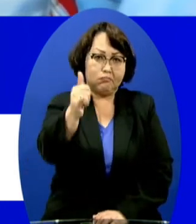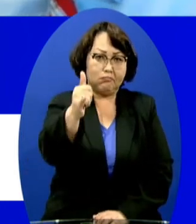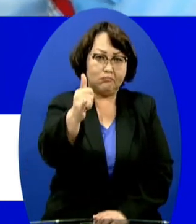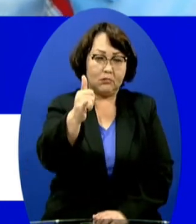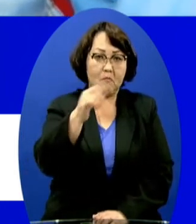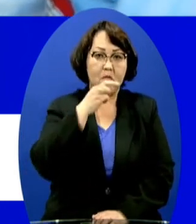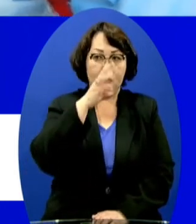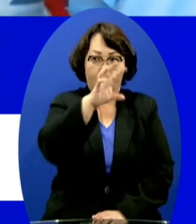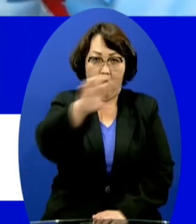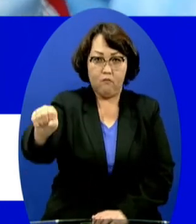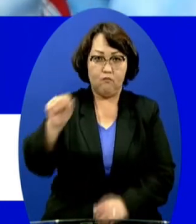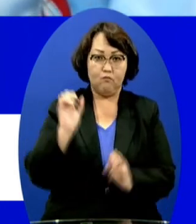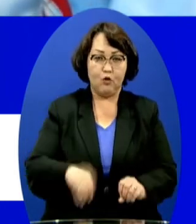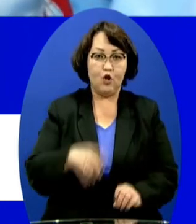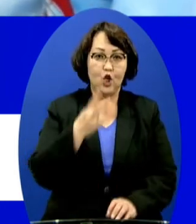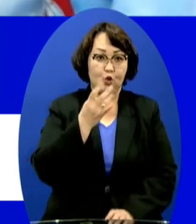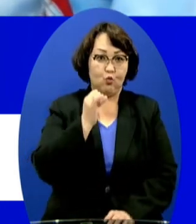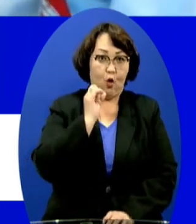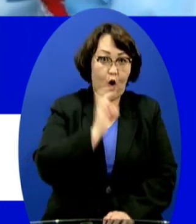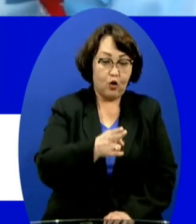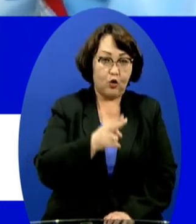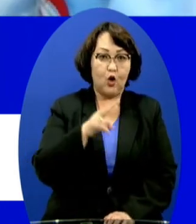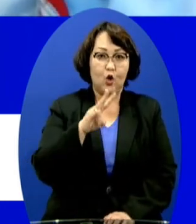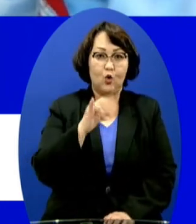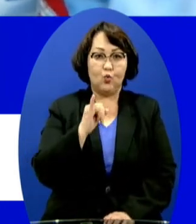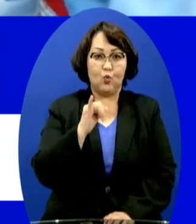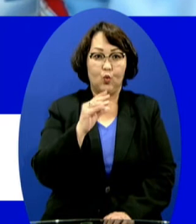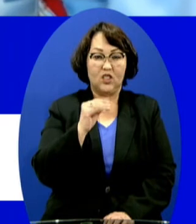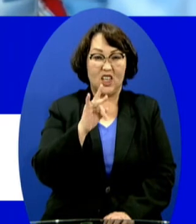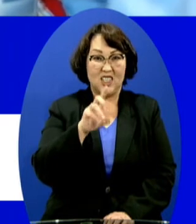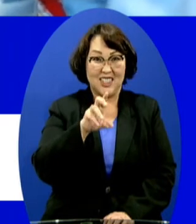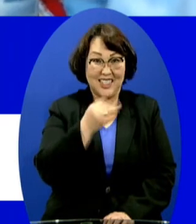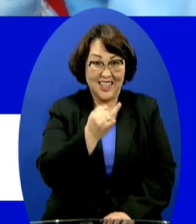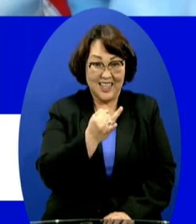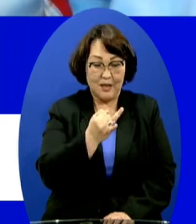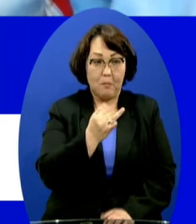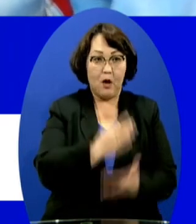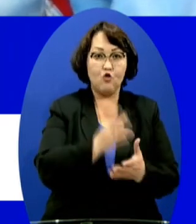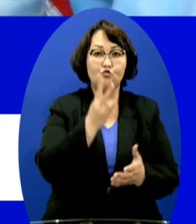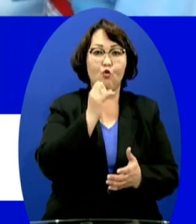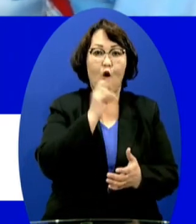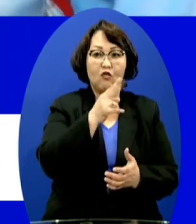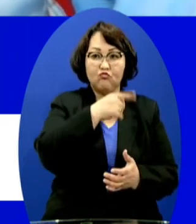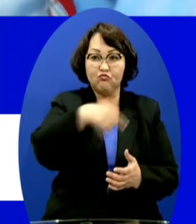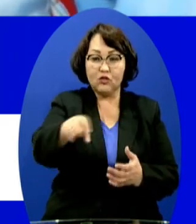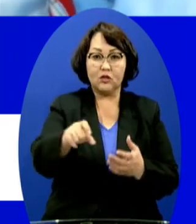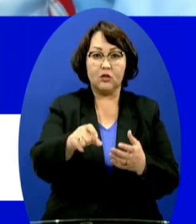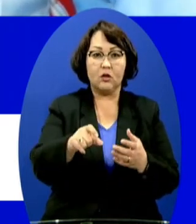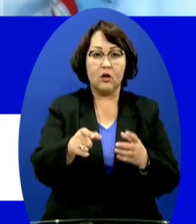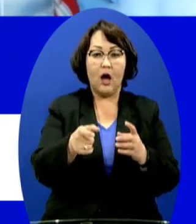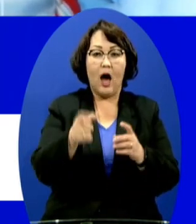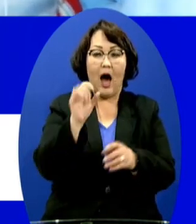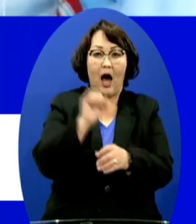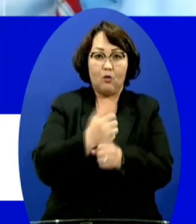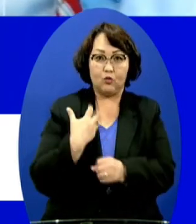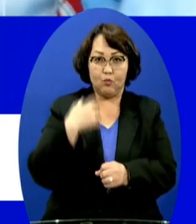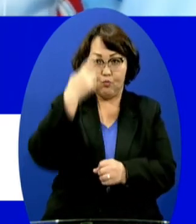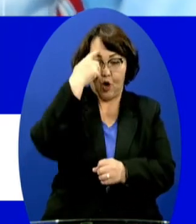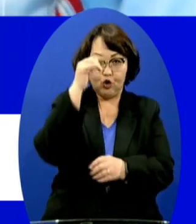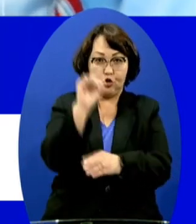А Нью-Йорк юм уу Нью-Джерсид байгаа хүмүүс бол Нью-Йоркийн байнгын төлөөлөгчийн газар руу холбогдоод тэнд хүсэлт илэрхийлээд явах ёстой